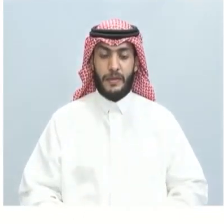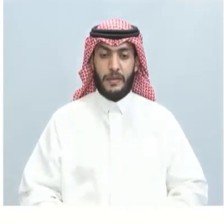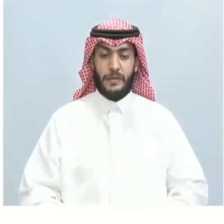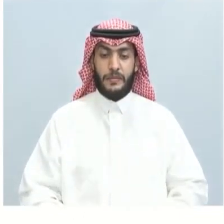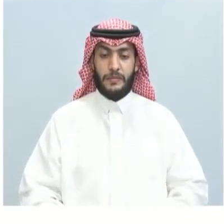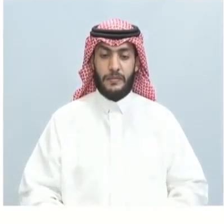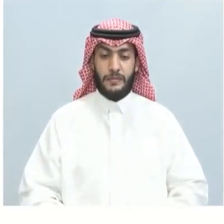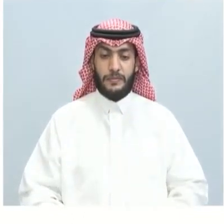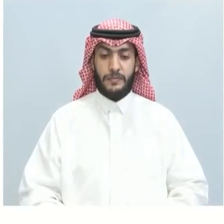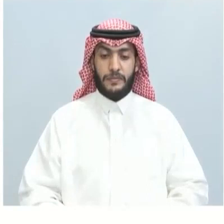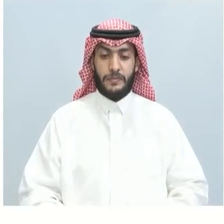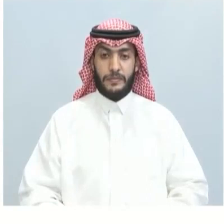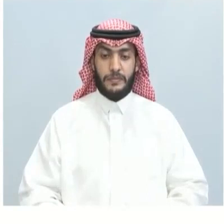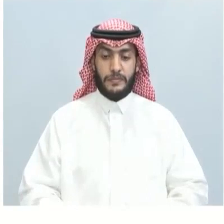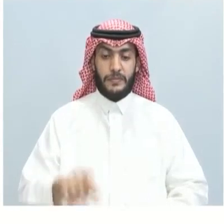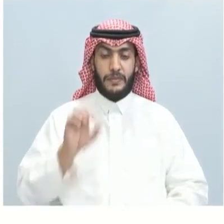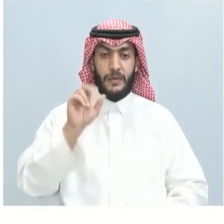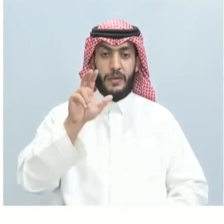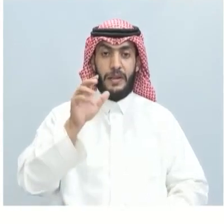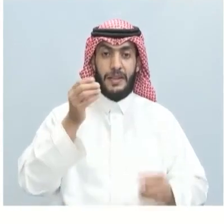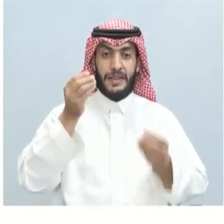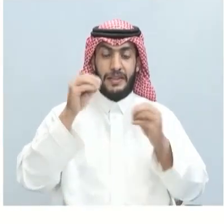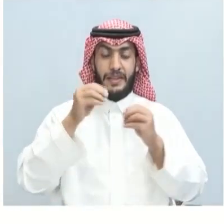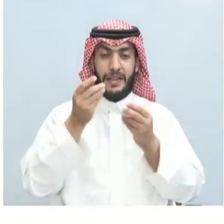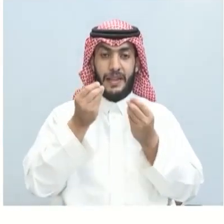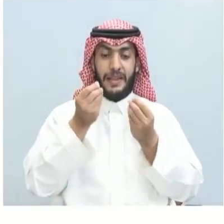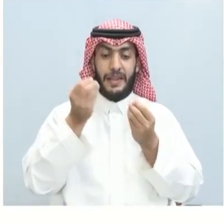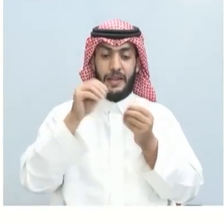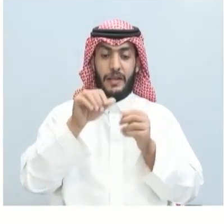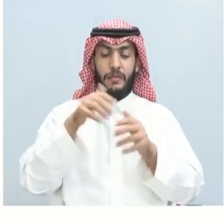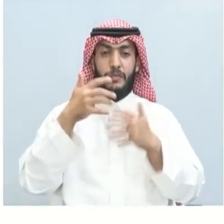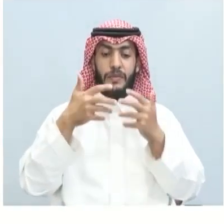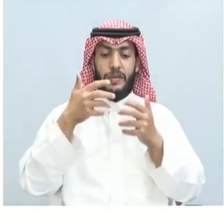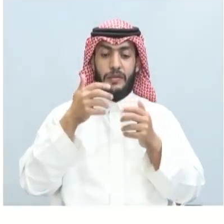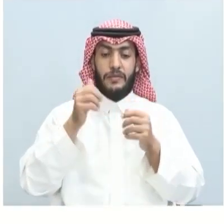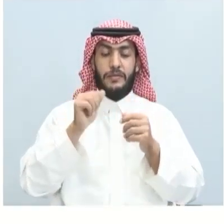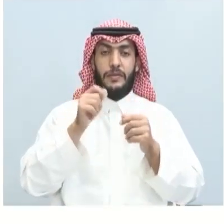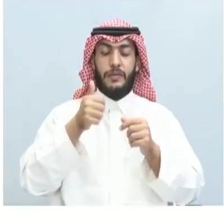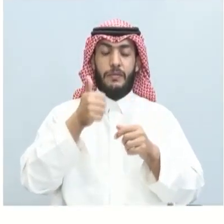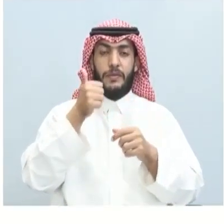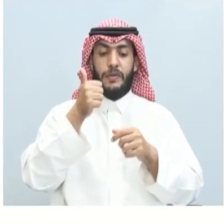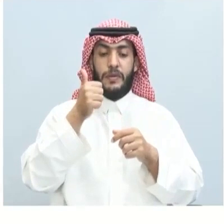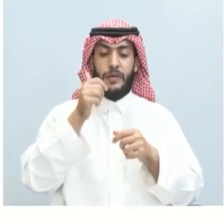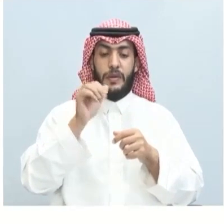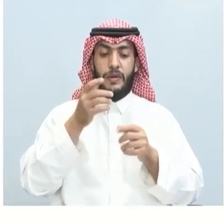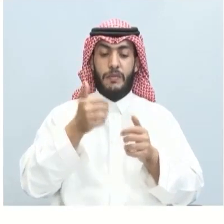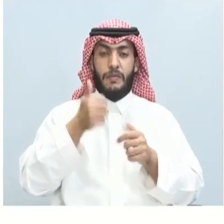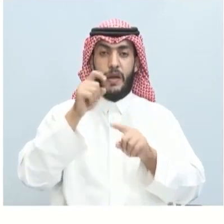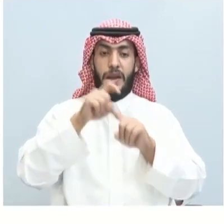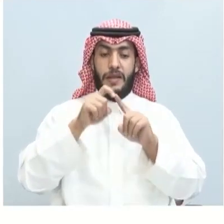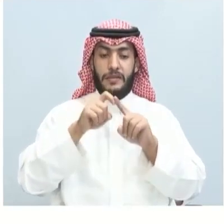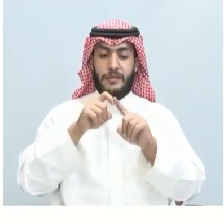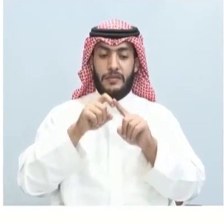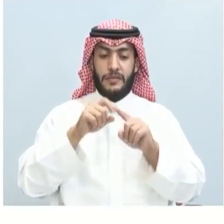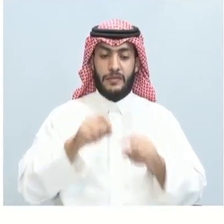اولا التركيز زياده تركيز احد المتفاعلات يتجه التفاعل لتكوين